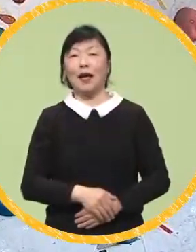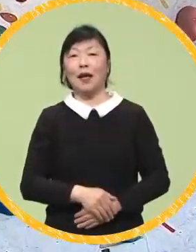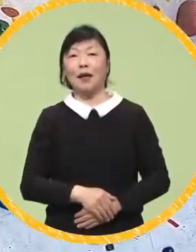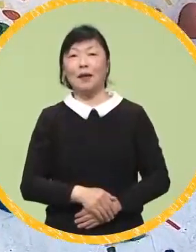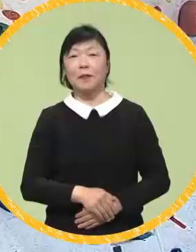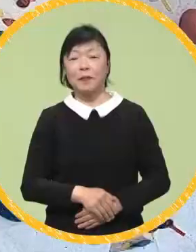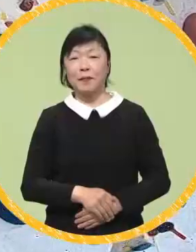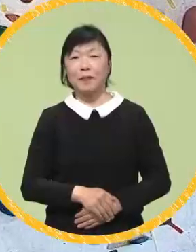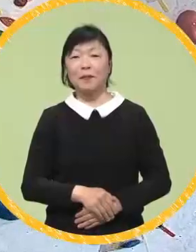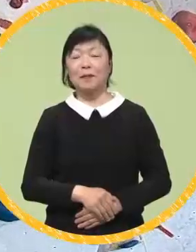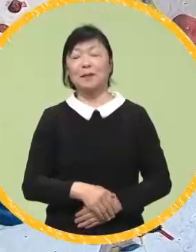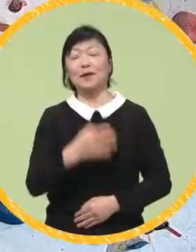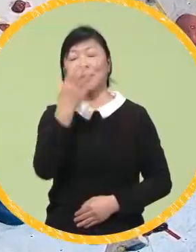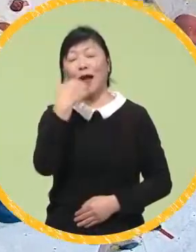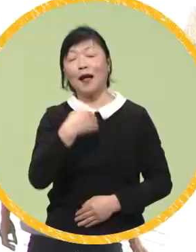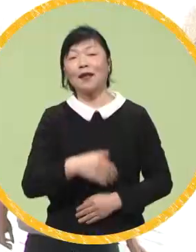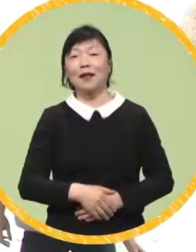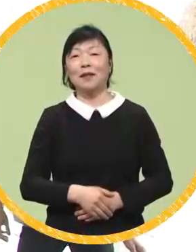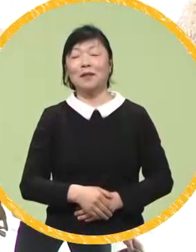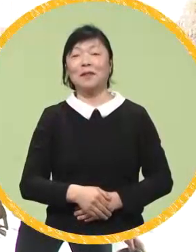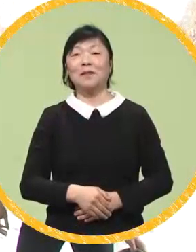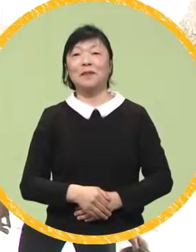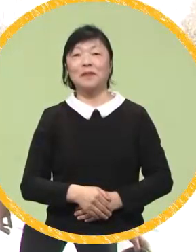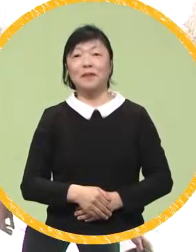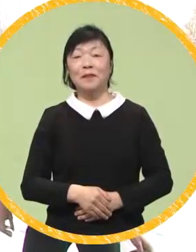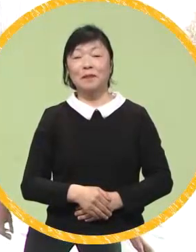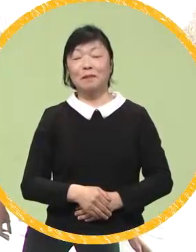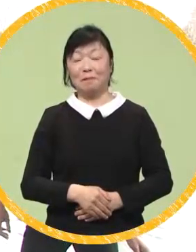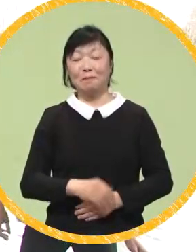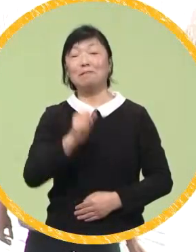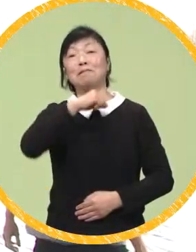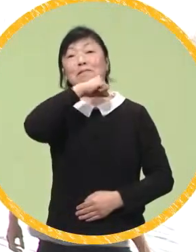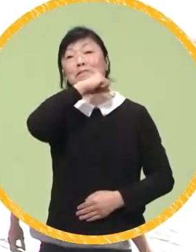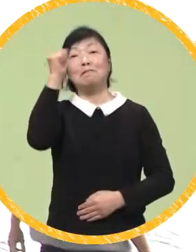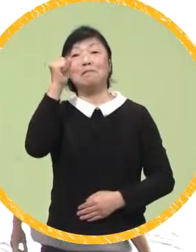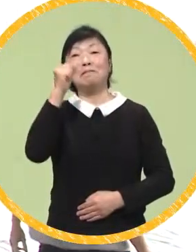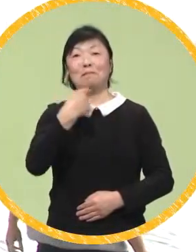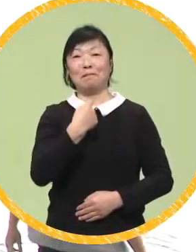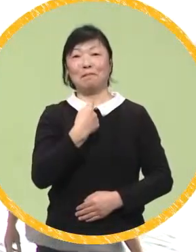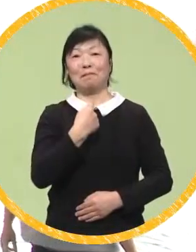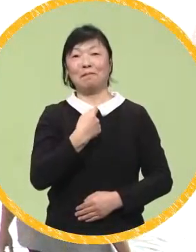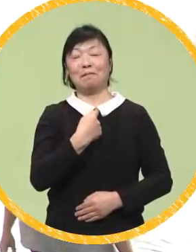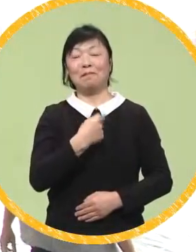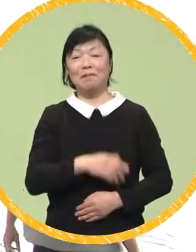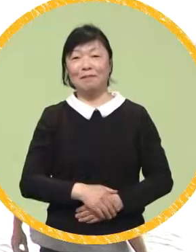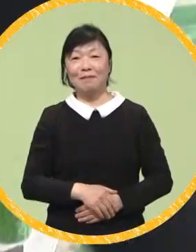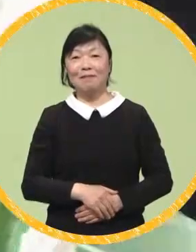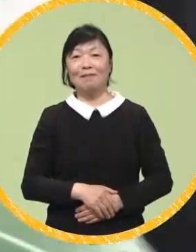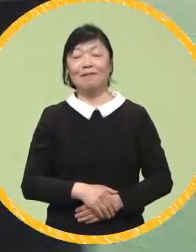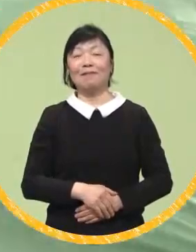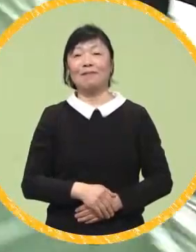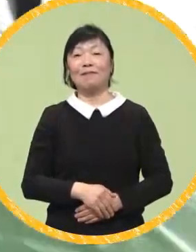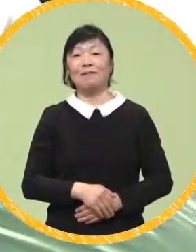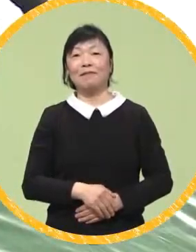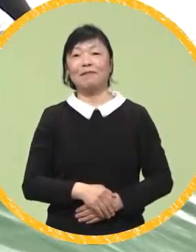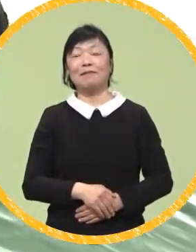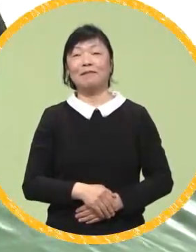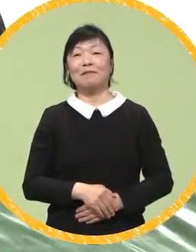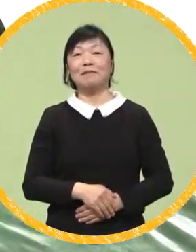妻俺だろっっこれできました僕を受けましたできますよこれ